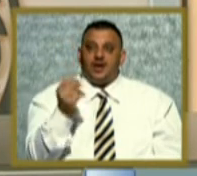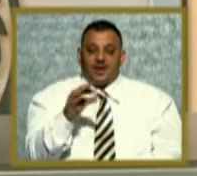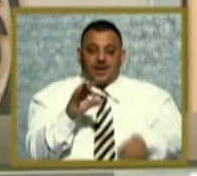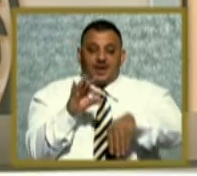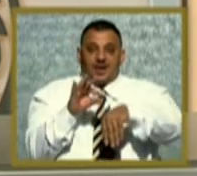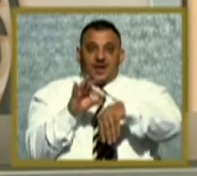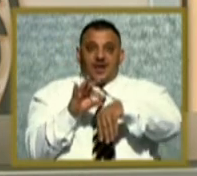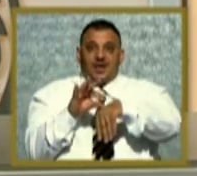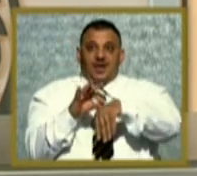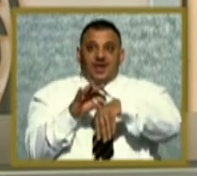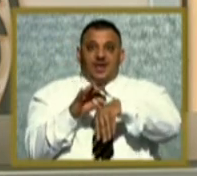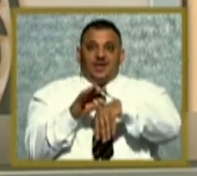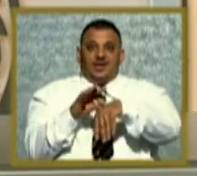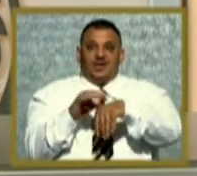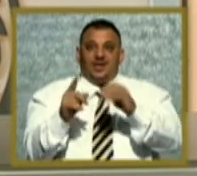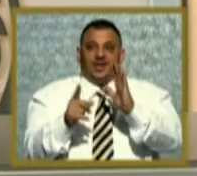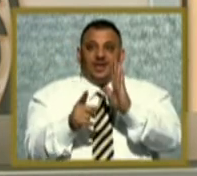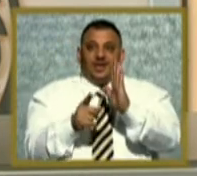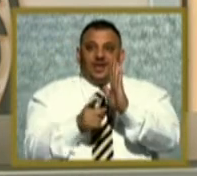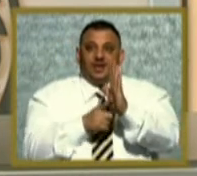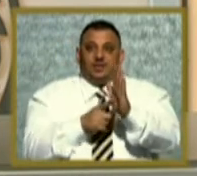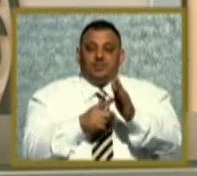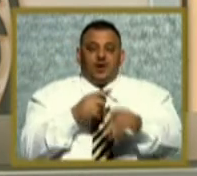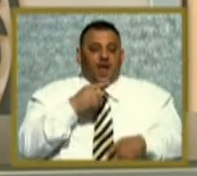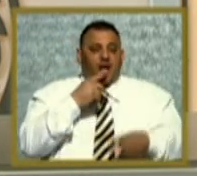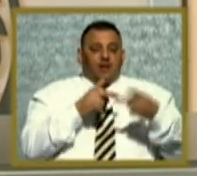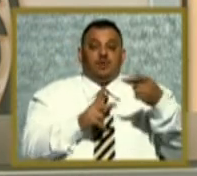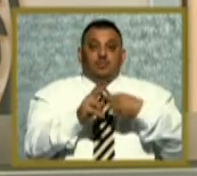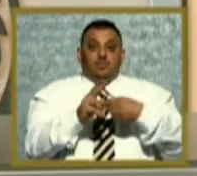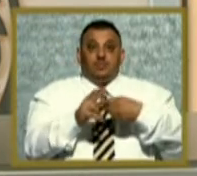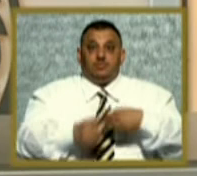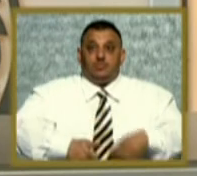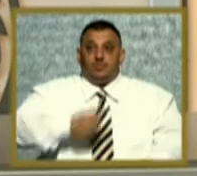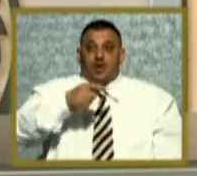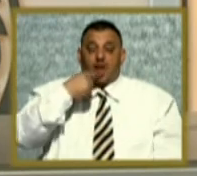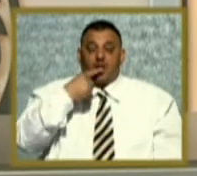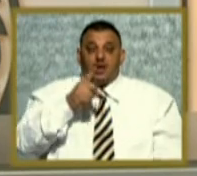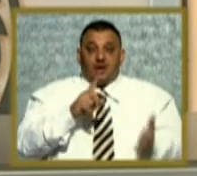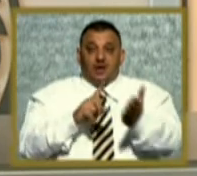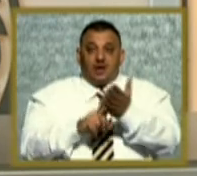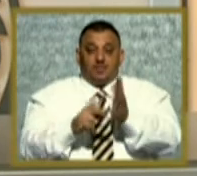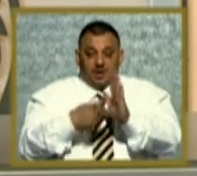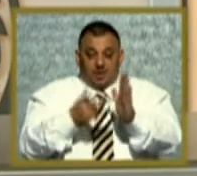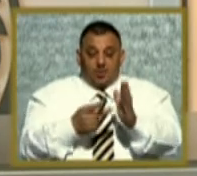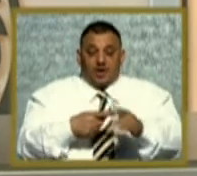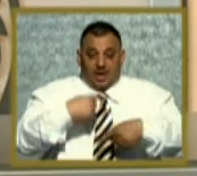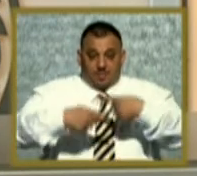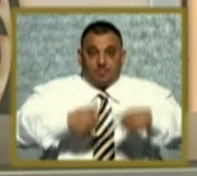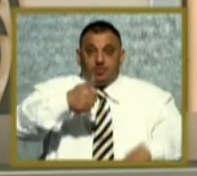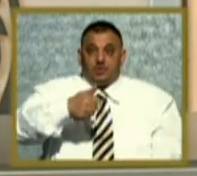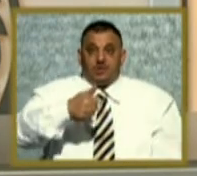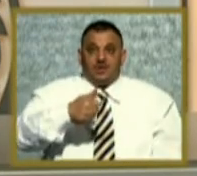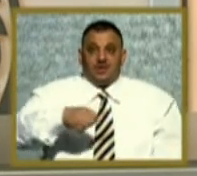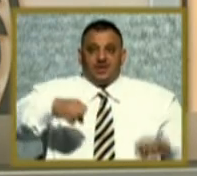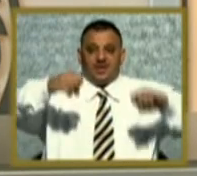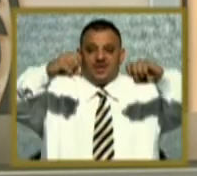مثلا يعني أحد قاطعه في هذه الأذكار، كلمه أو شيء، يرجع يعيد من أول ولا يكمل؟ يا أختي